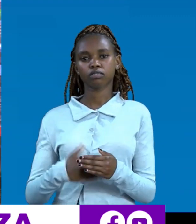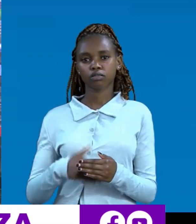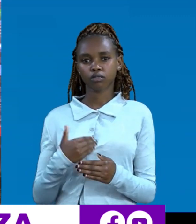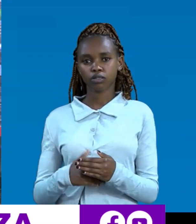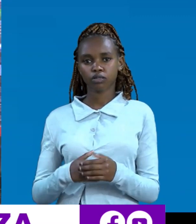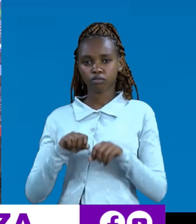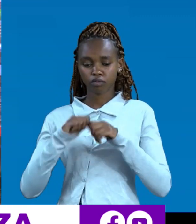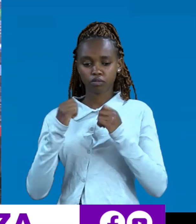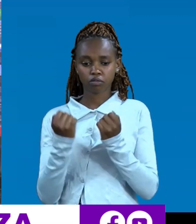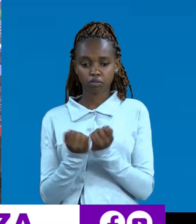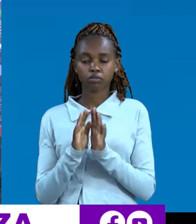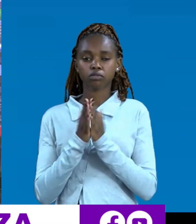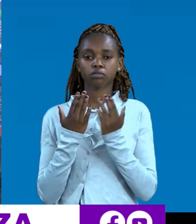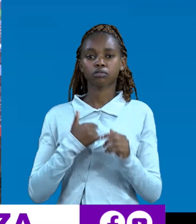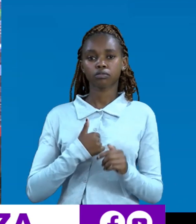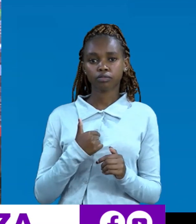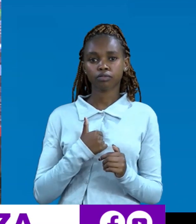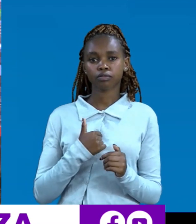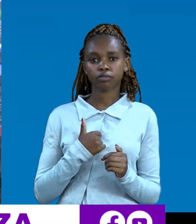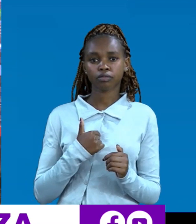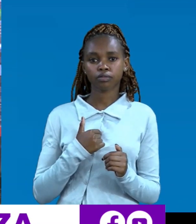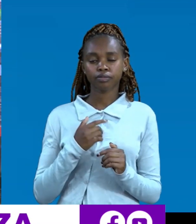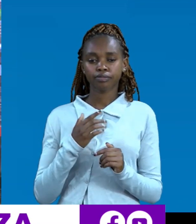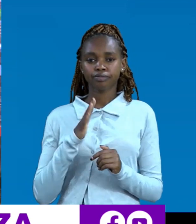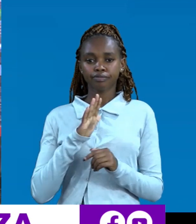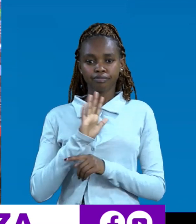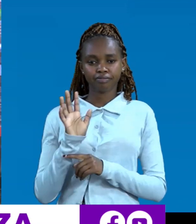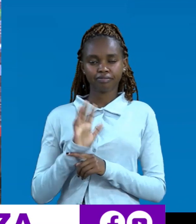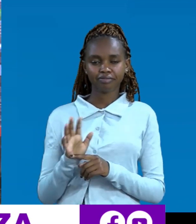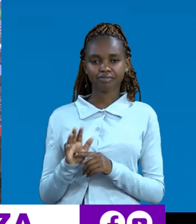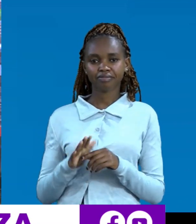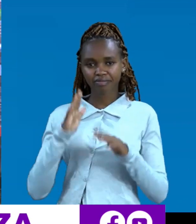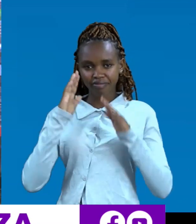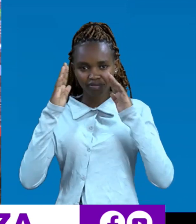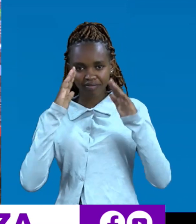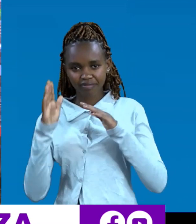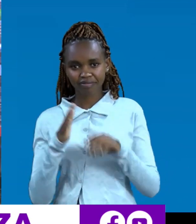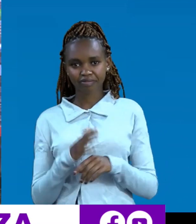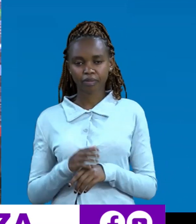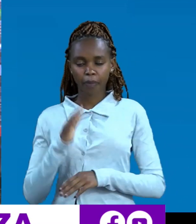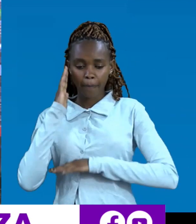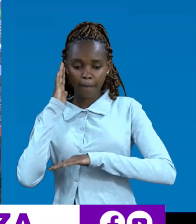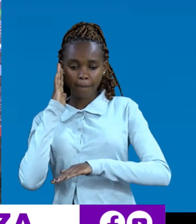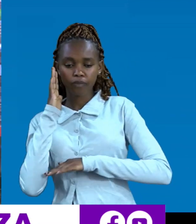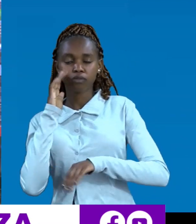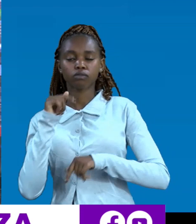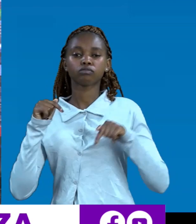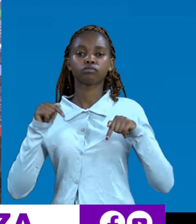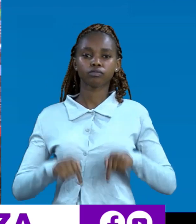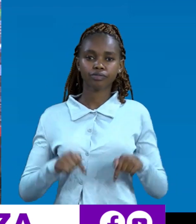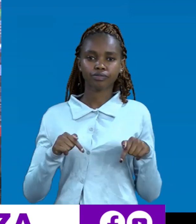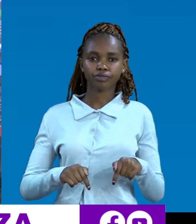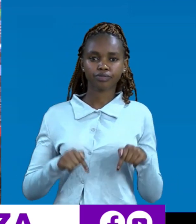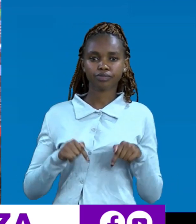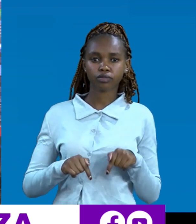nianze tu na social media handles, then nigotee wasee kadhaa, waliniambia leo DJ. Usikose! Leo